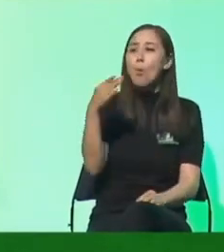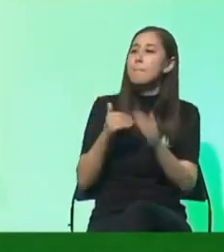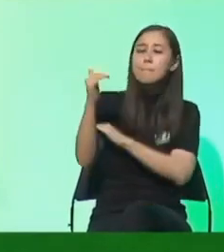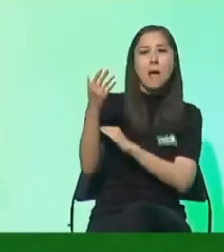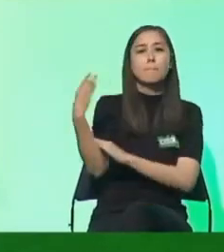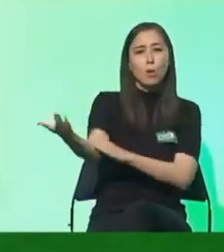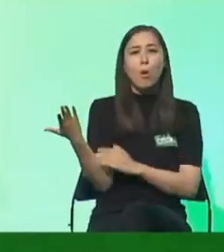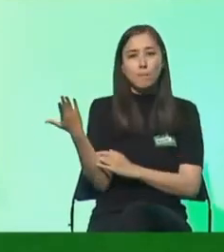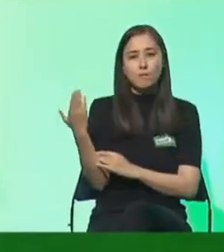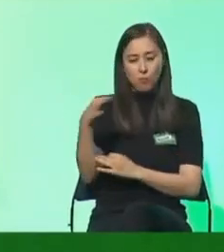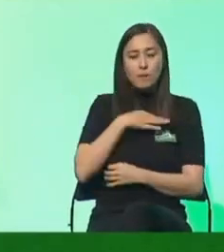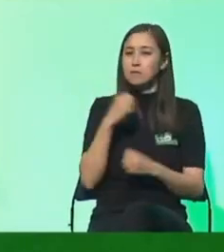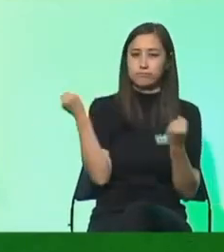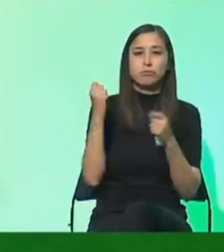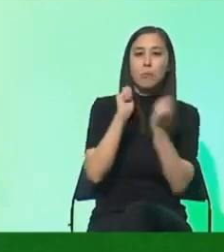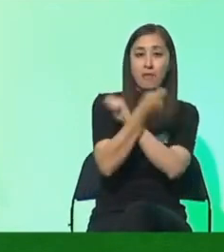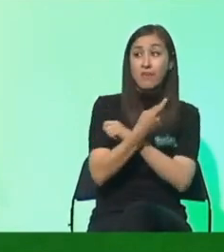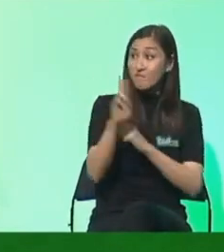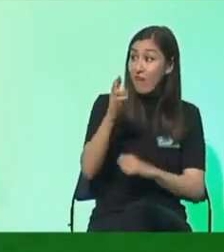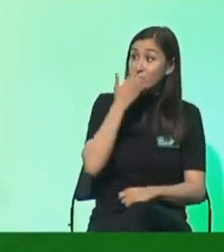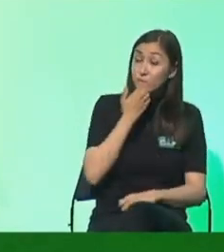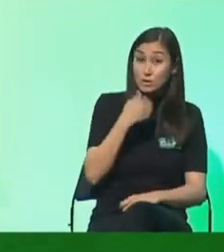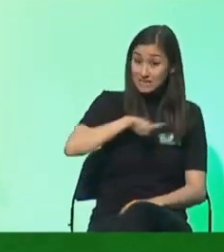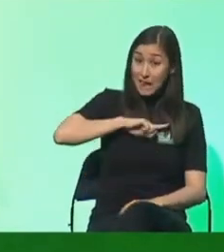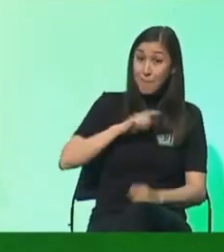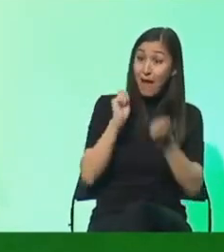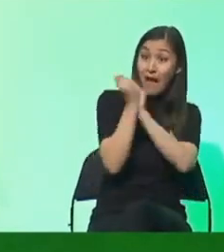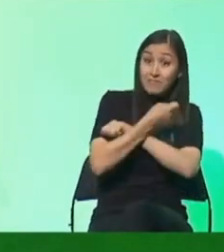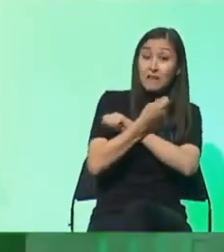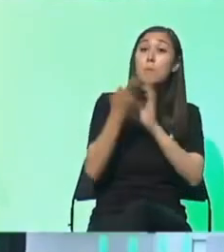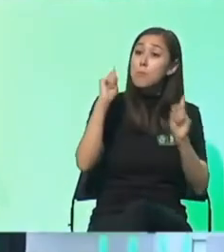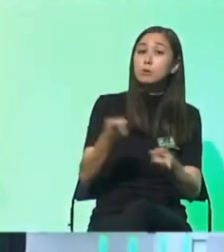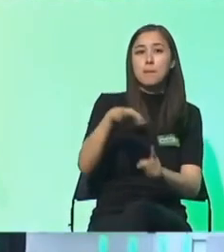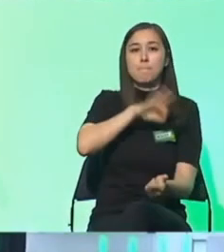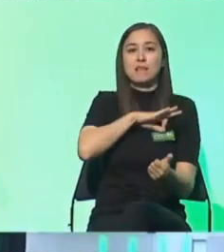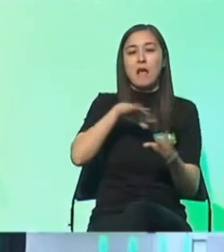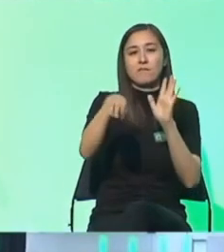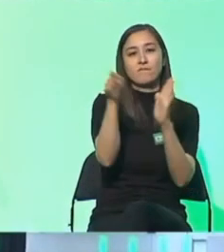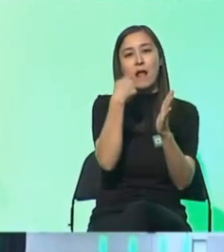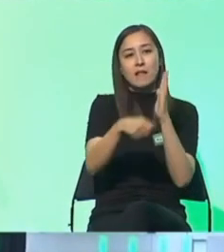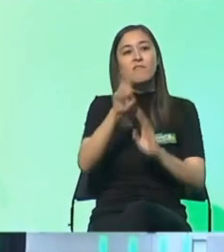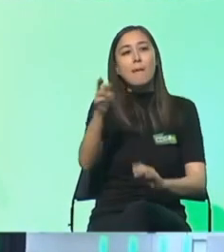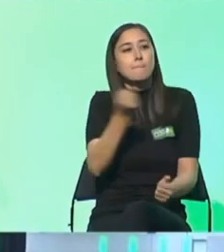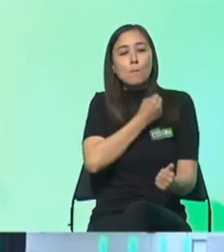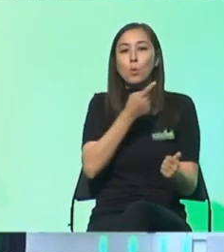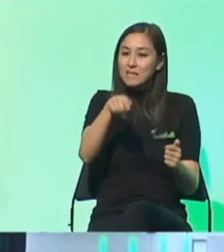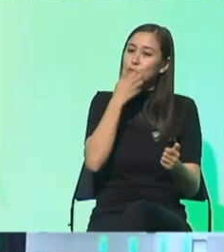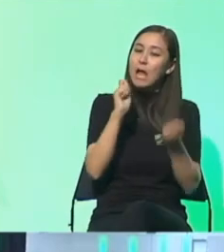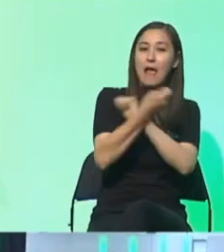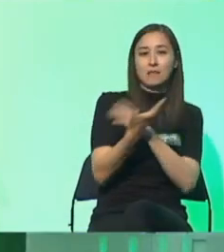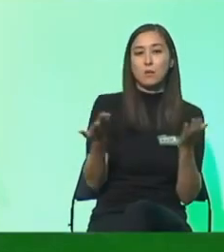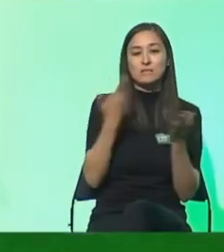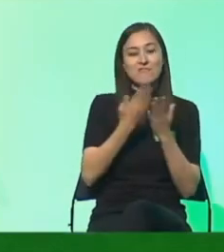muss sich ändern. Und wer will, dass sich das ändert, muss eine Partei wählen, die den Mut hat, diese Veränderungen beherzt anzugehen. Das